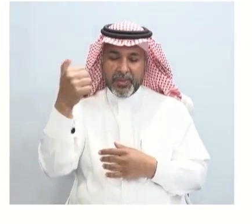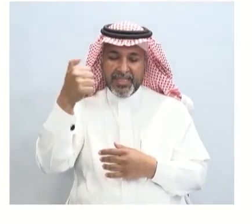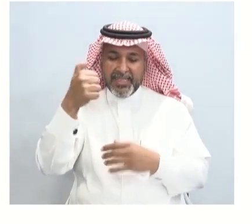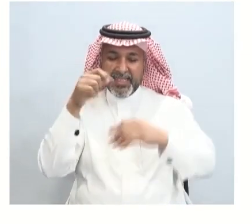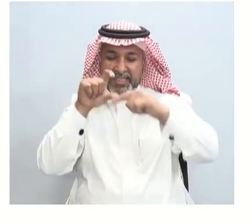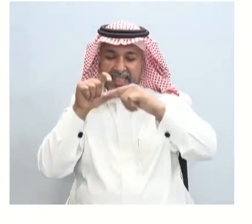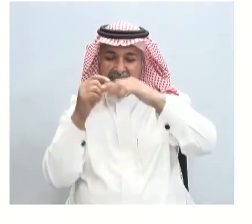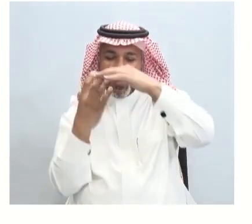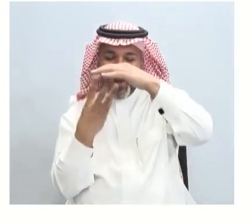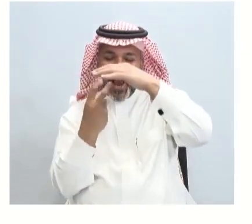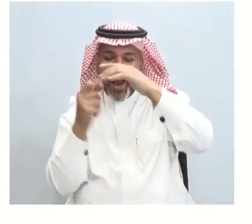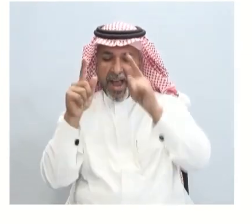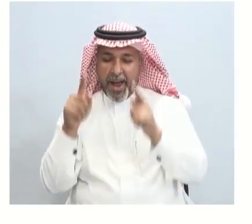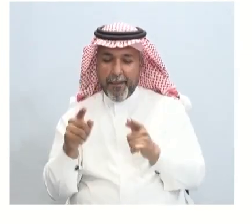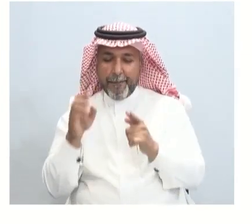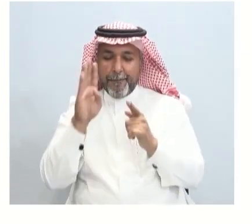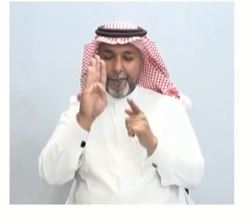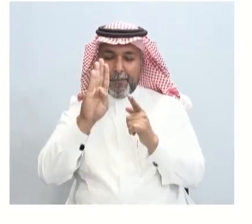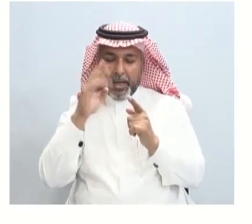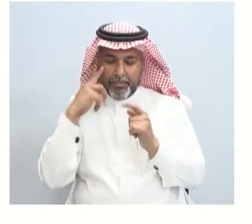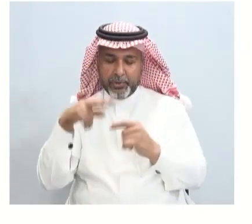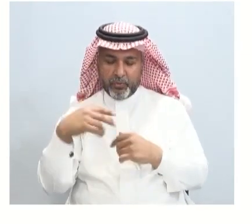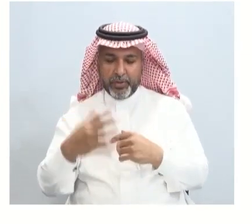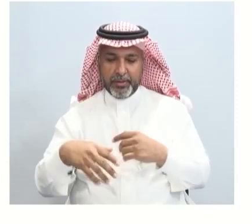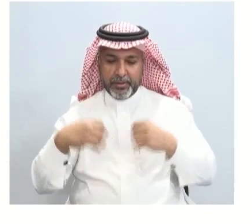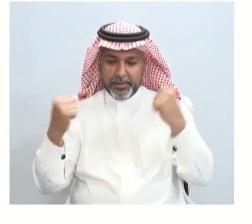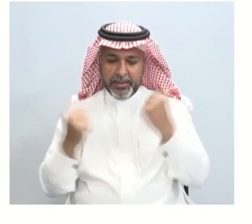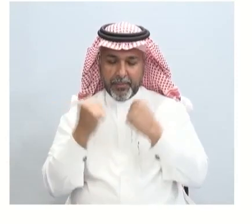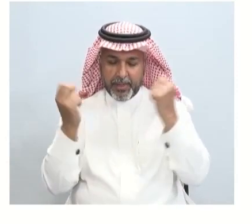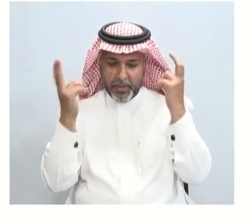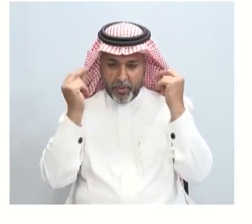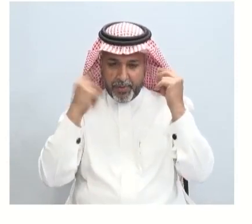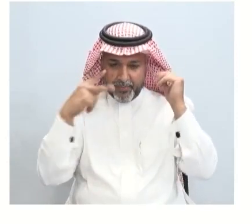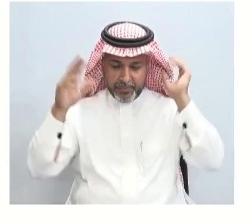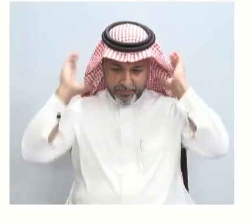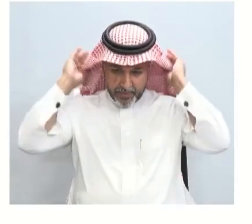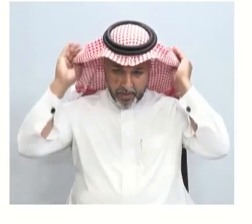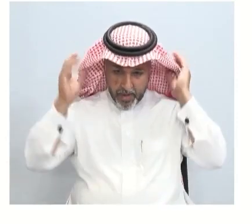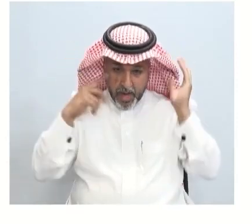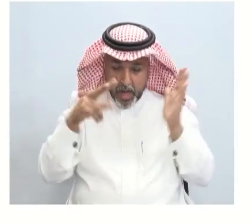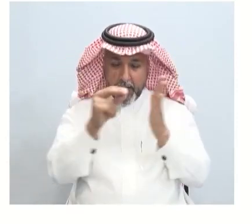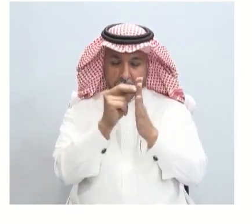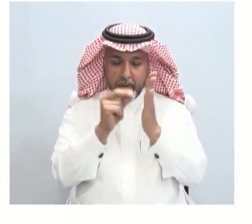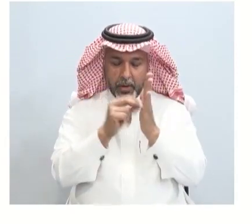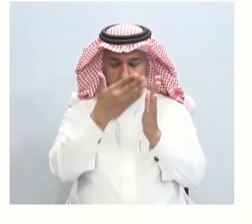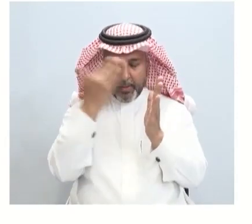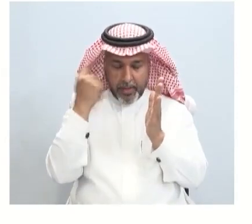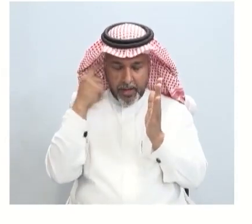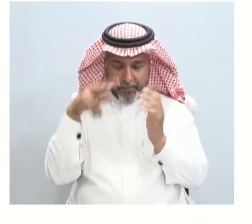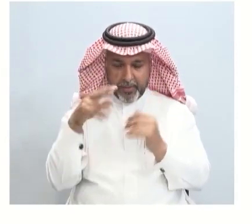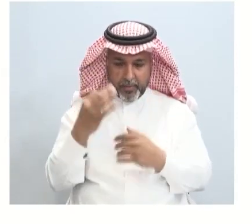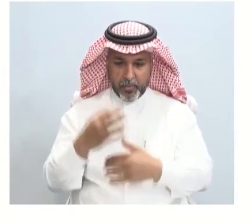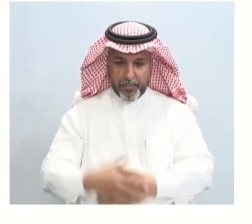300 60 على بي حنشوف بعض الامثله كذلك على نفس الموضوع تكلمنا عن داله الجيب وجيب